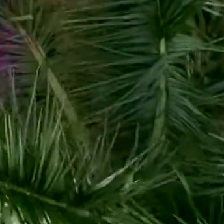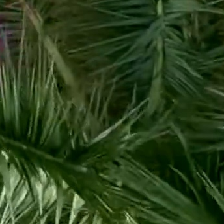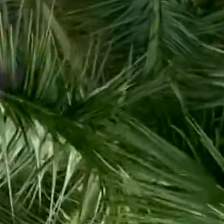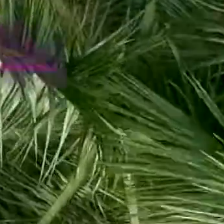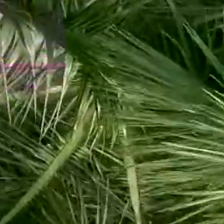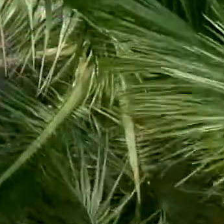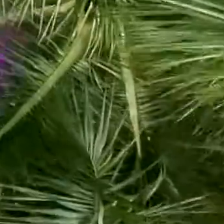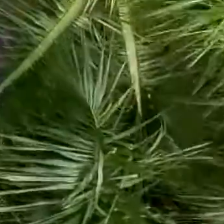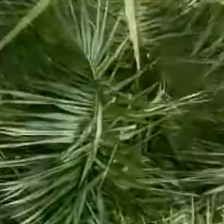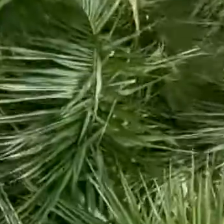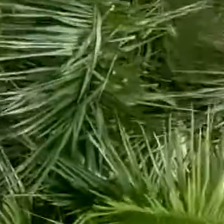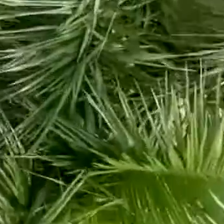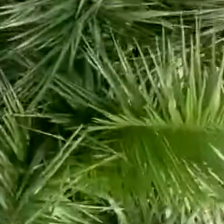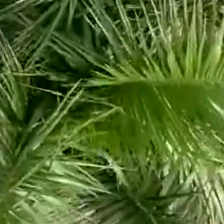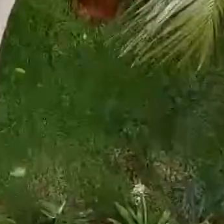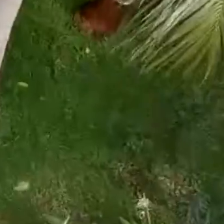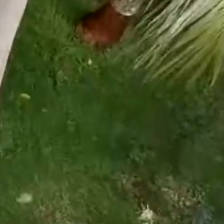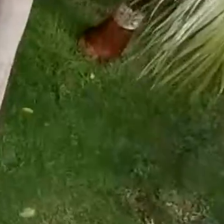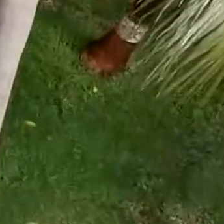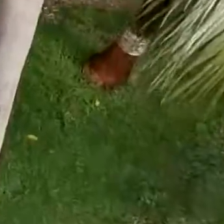नेपाल टेलिभिजनको प्रादेशिक च्यानल